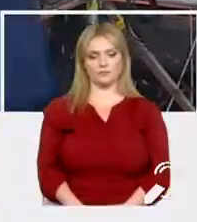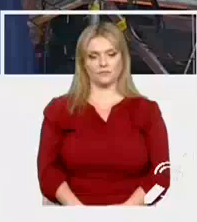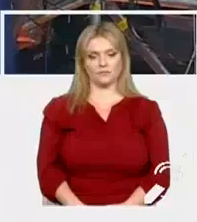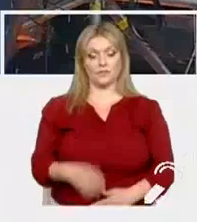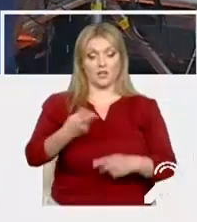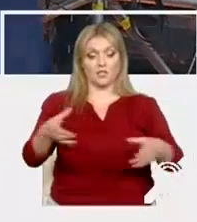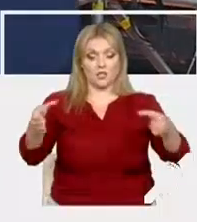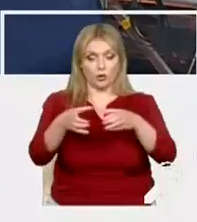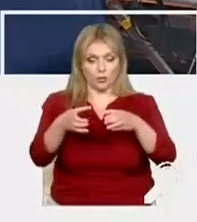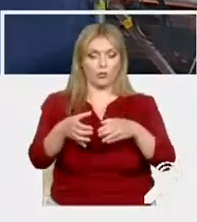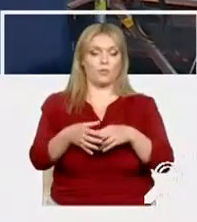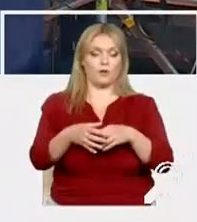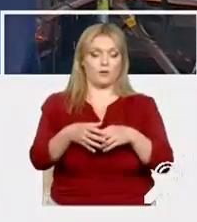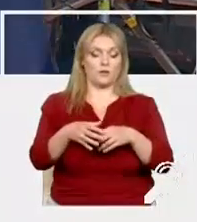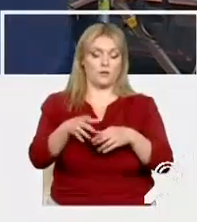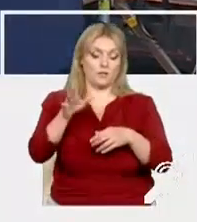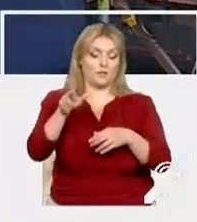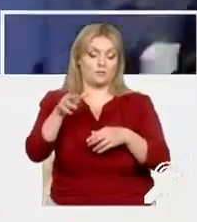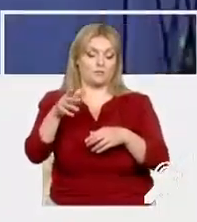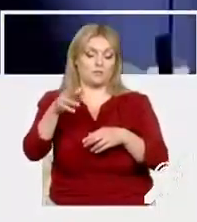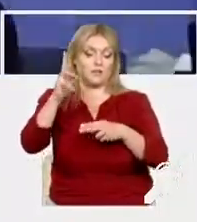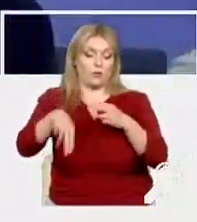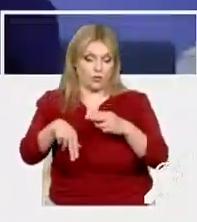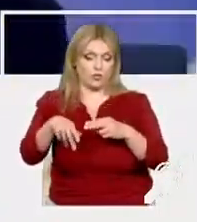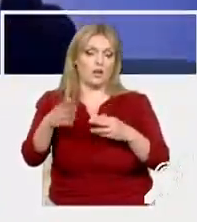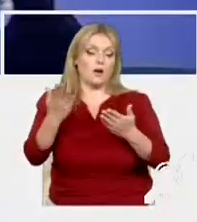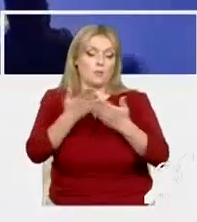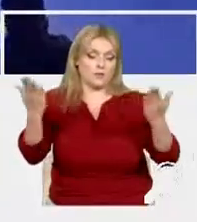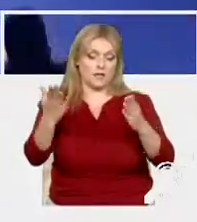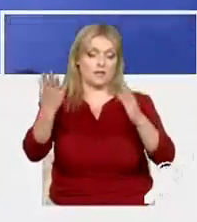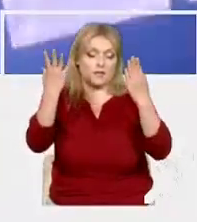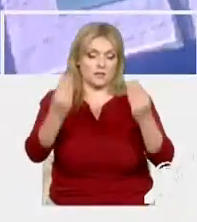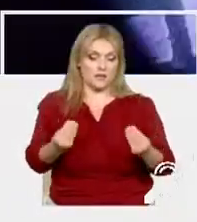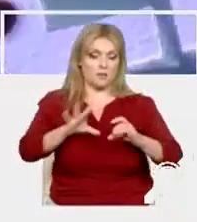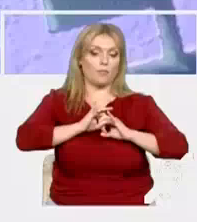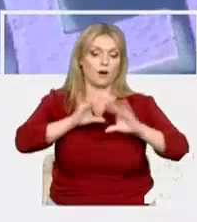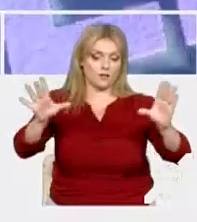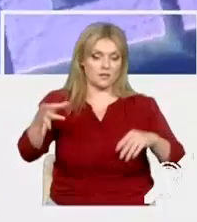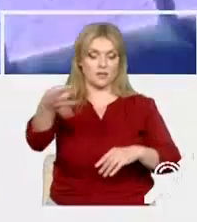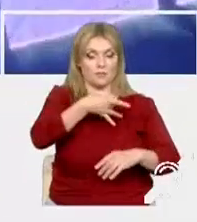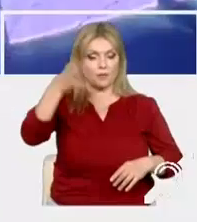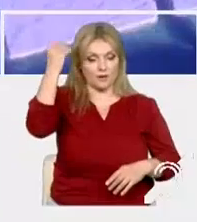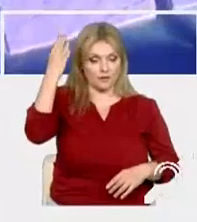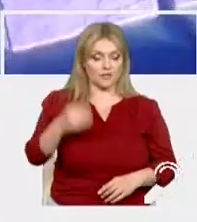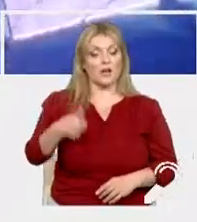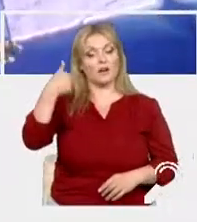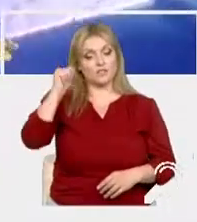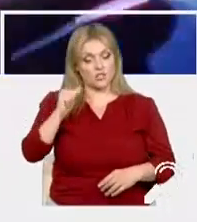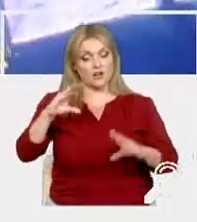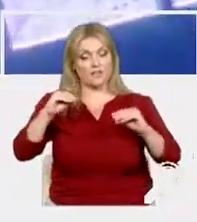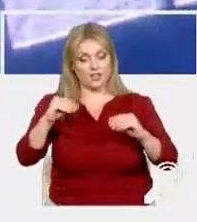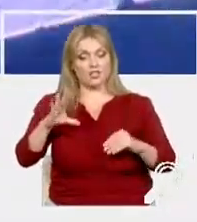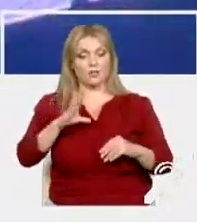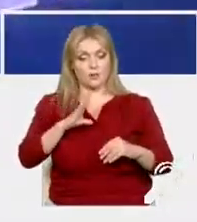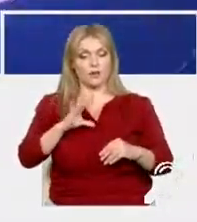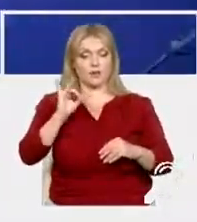Trupa Ocean Else a încheiat cea de-a treia zi de concerte care a marcat ziua independenței Republicii Moldova. Aseară pe scenă a urcat și interpreta